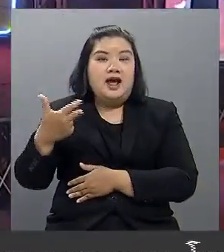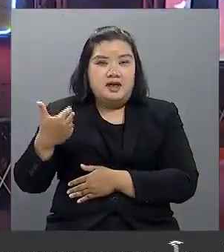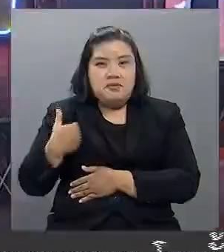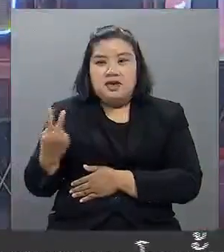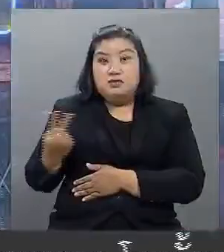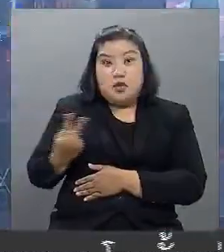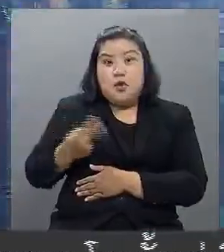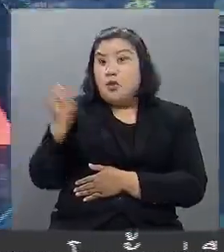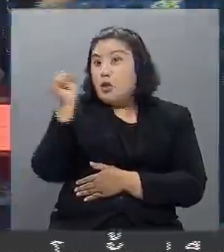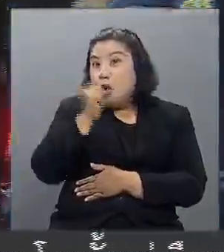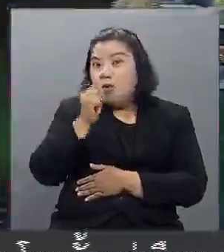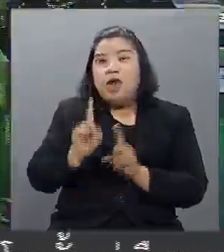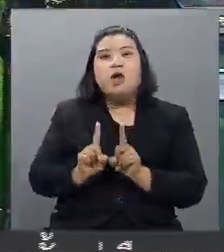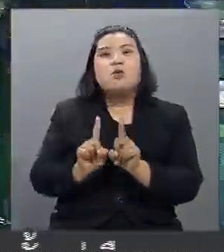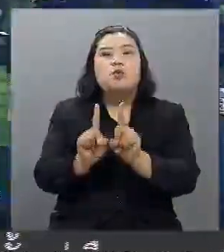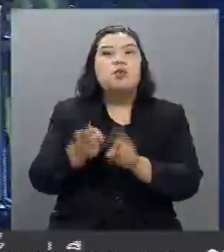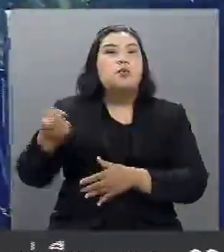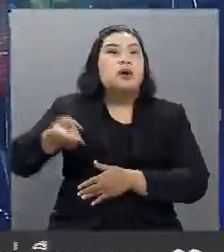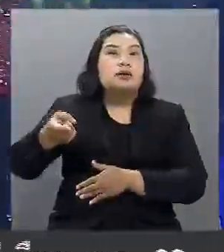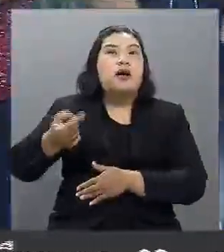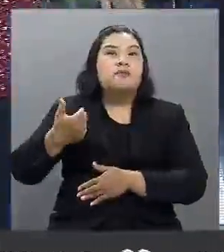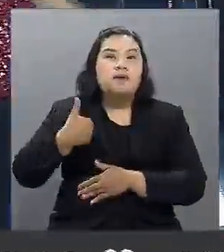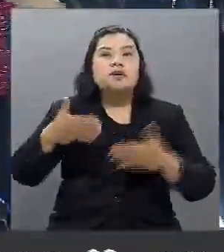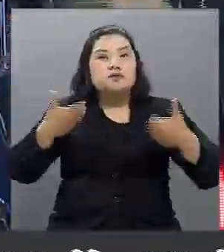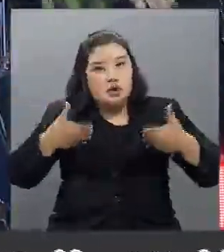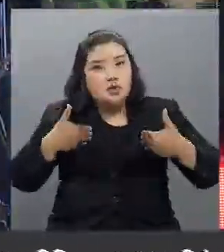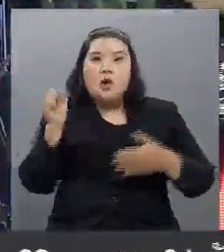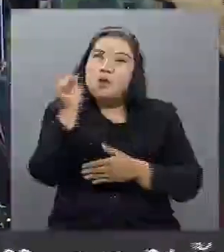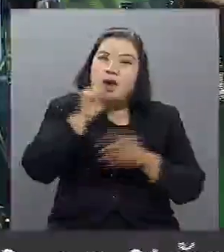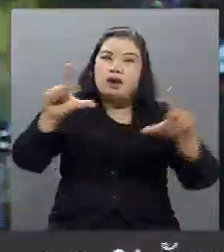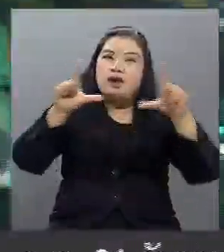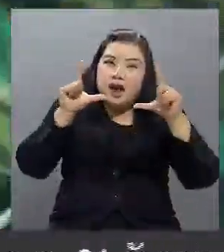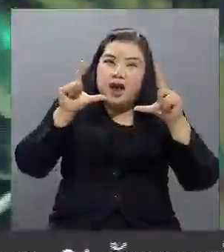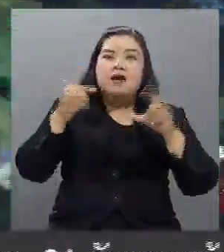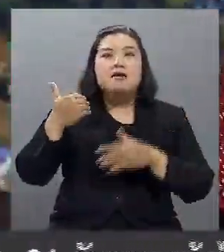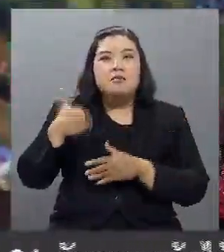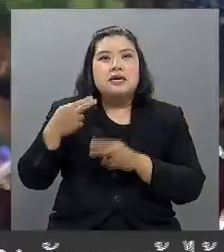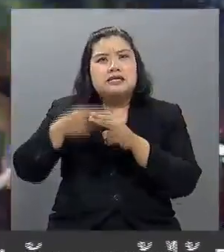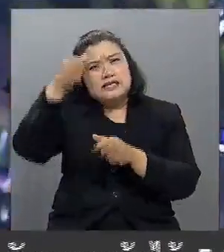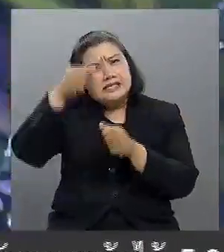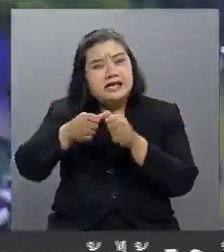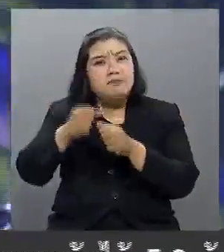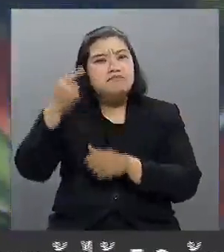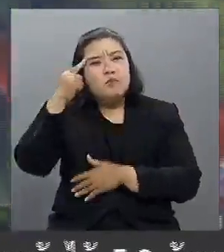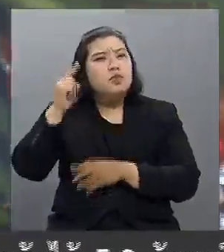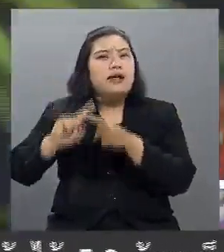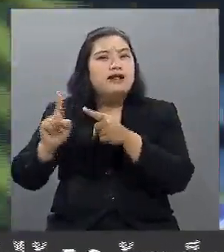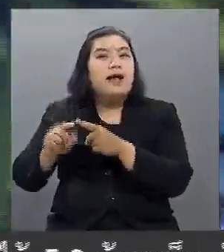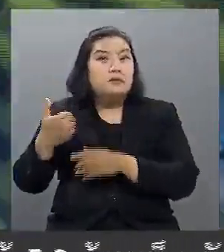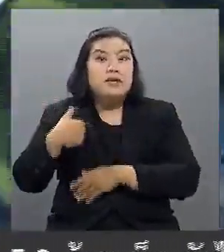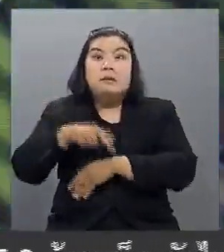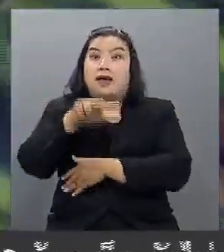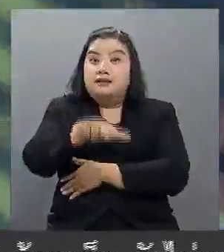าเมืองใหม่ที่จัดให้ทั้งเพลงแก้และเพลงดังอย่างคนดีที่อ้ายบ่ฮักบ่ายสามโมงวันนี้เจอกันแน่นอนครับ สบาย